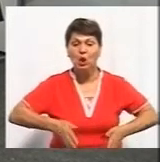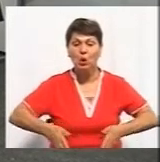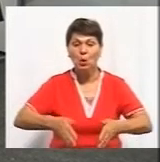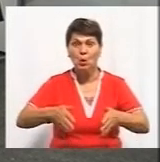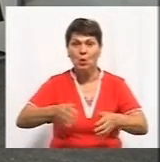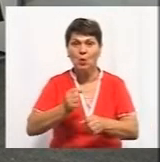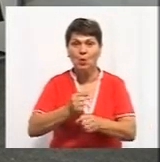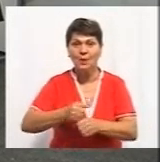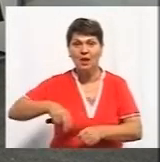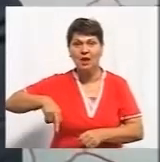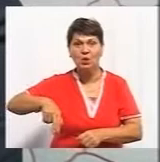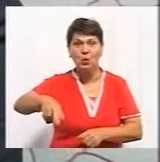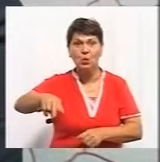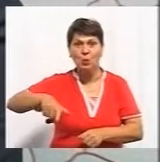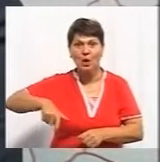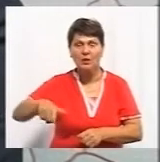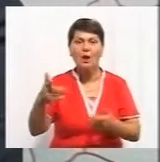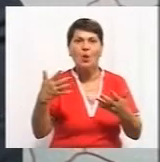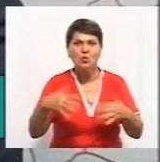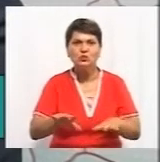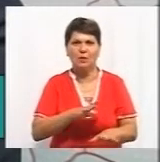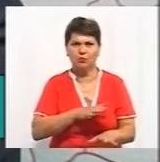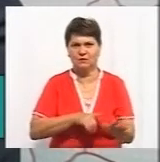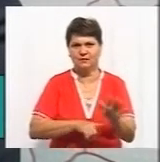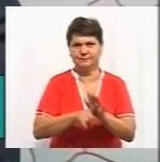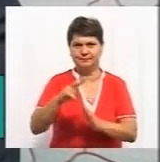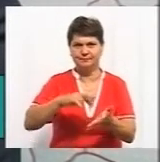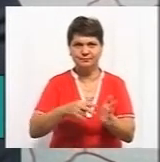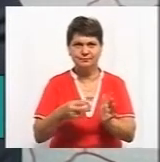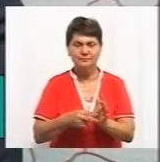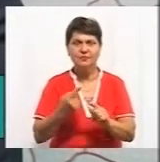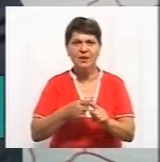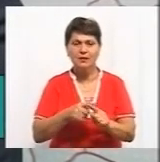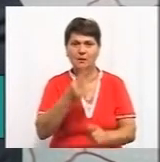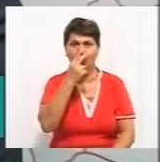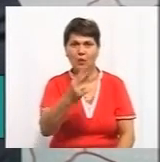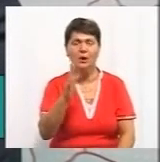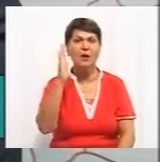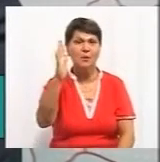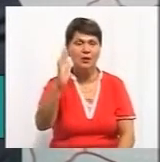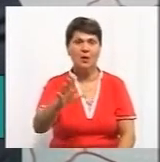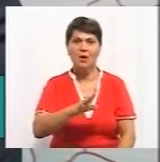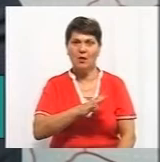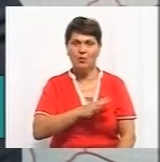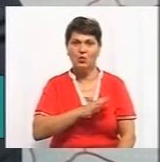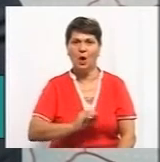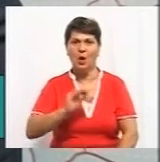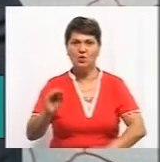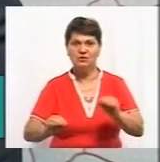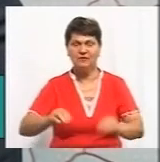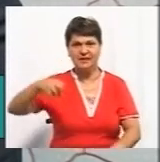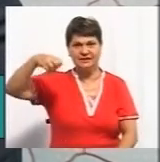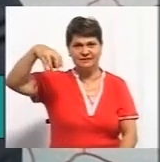початок будівництва цієї лінії був започаткований, тобто це було погляд в майбутнє. Були встановлені опори